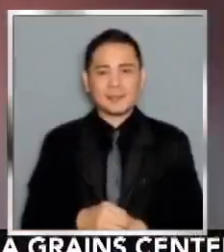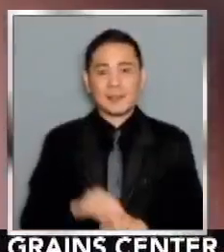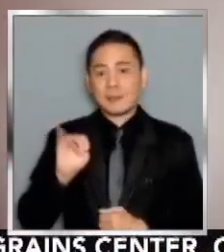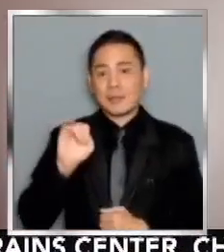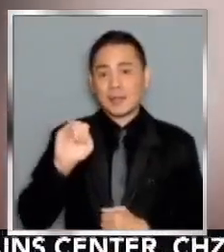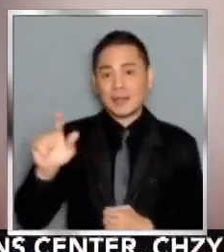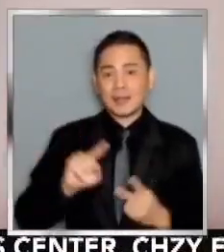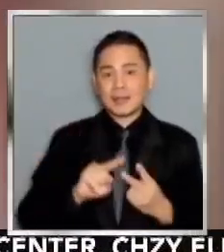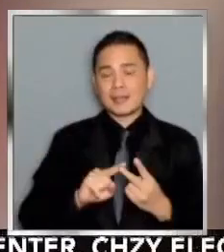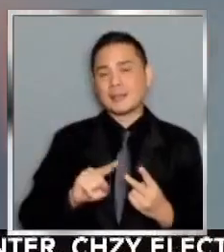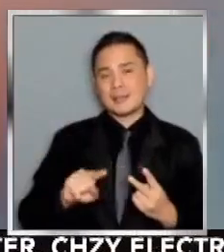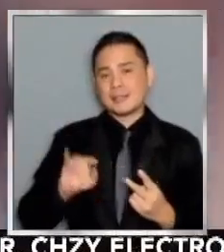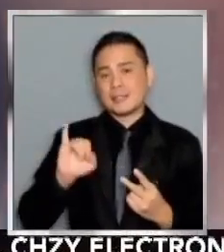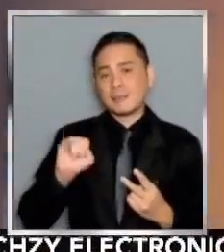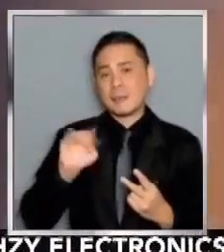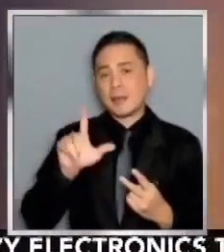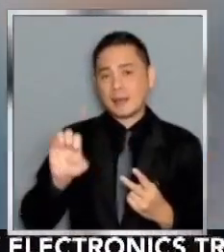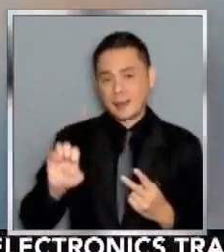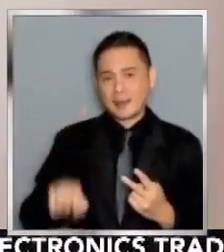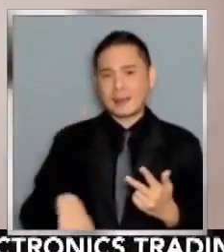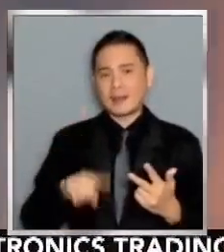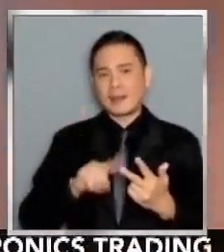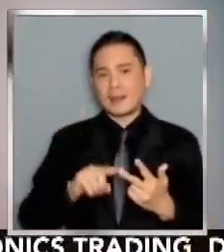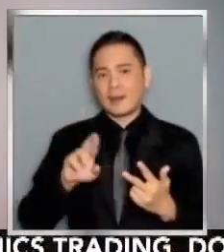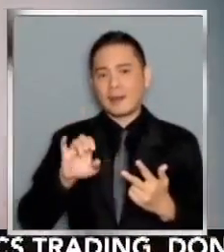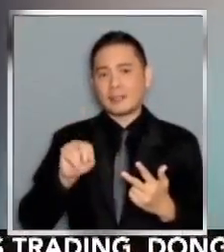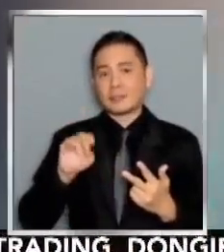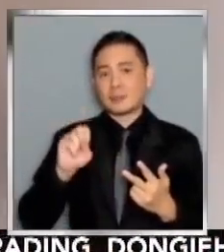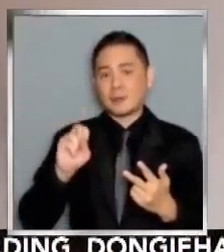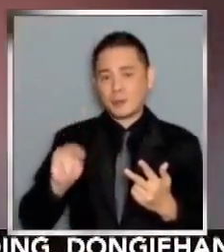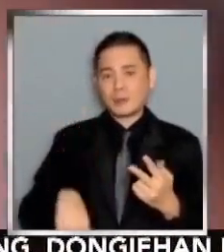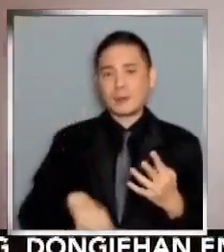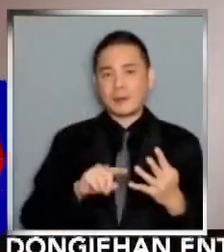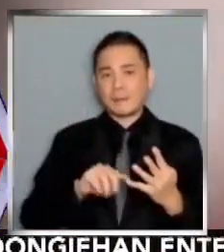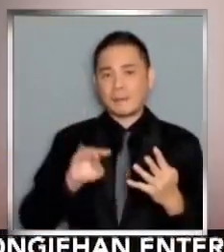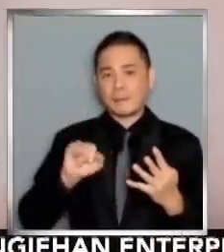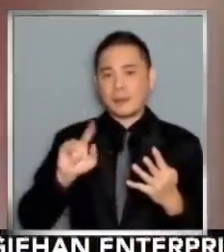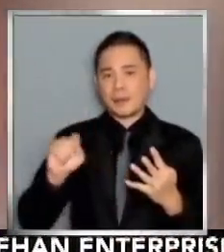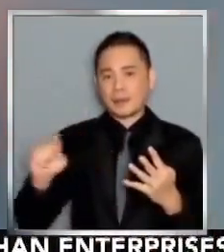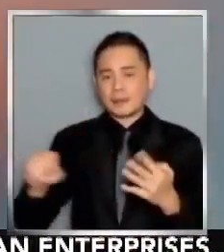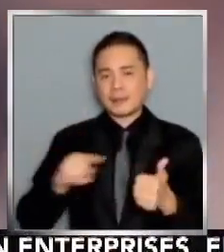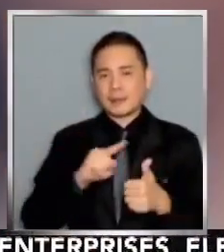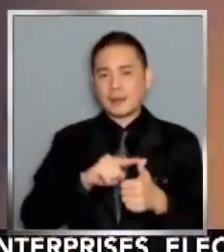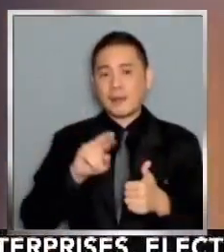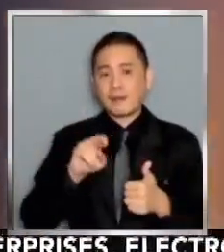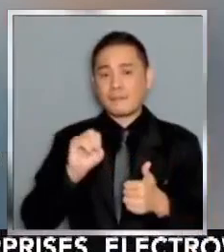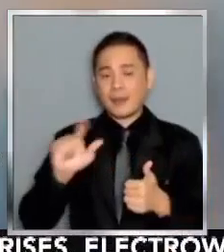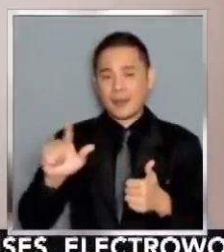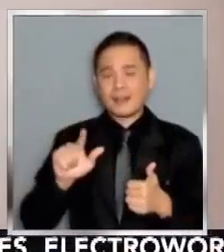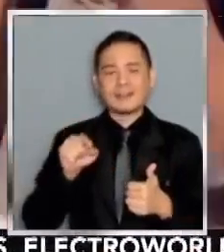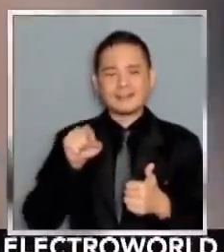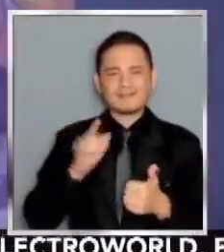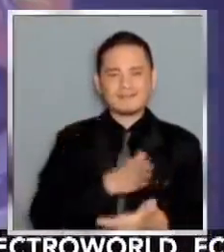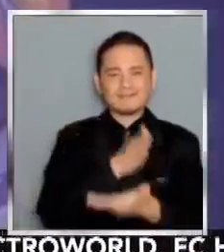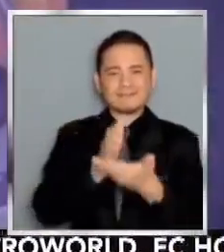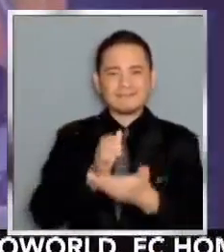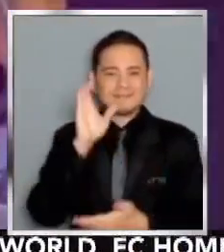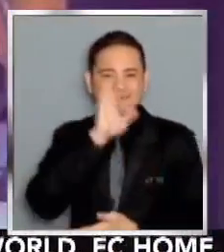5 Legacy co-stars na sina Radson Flores, Matt Lozano at Rafael Anticho para sa pagdiriwang ng Sinulog